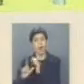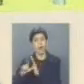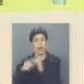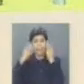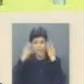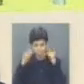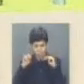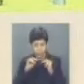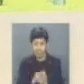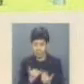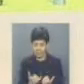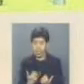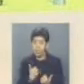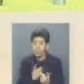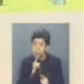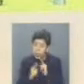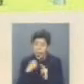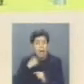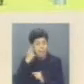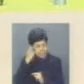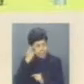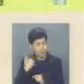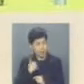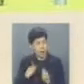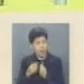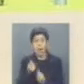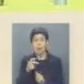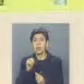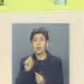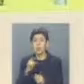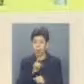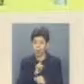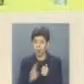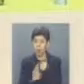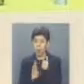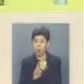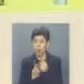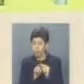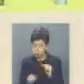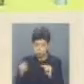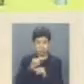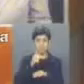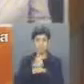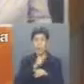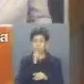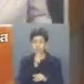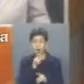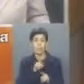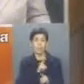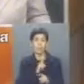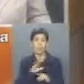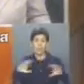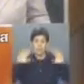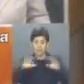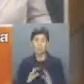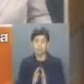มนตรีซึ่งมีการคาดการไว้นะคะว่าจะให้นายอนุสรณ์ค่ะที่เป็นรองโฆษกขึ้นมาเป็นโฆษกรัฐบาลคนใหม่ค่ะ ค่ะข